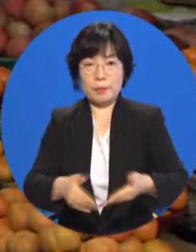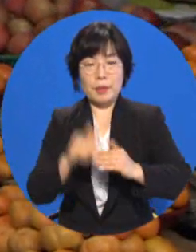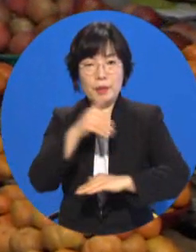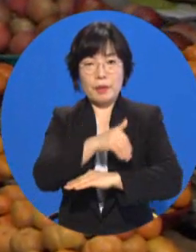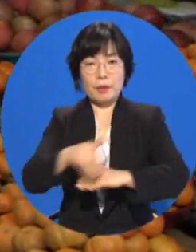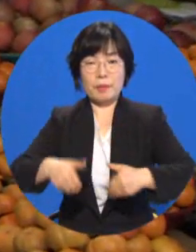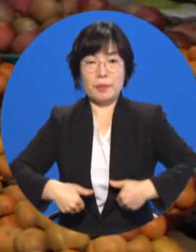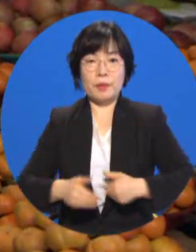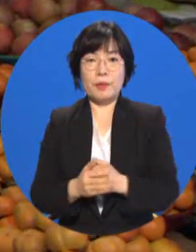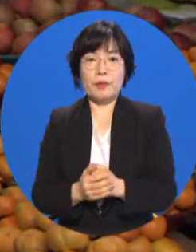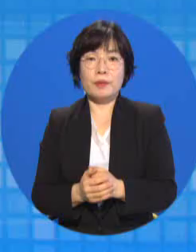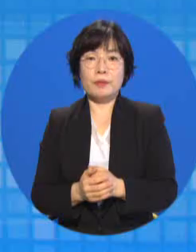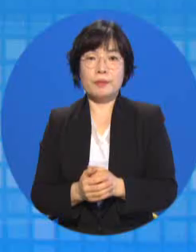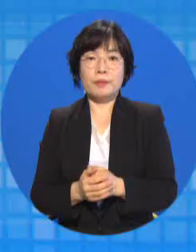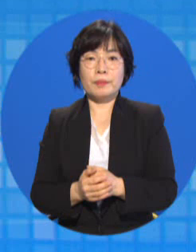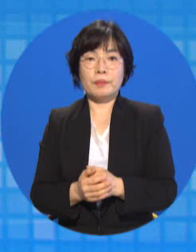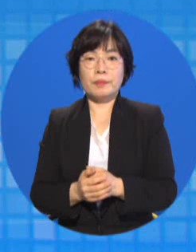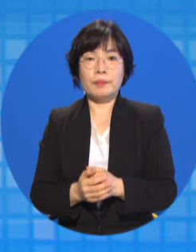촉구했습니다.